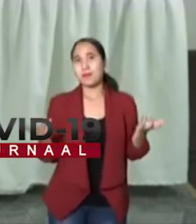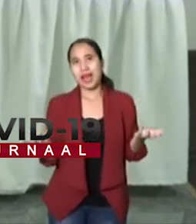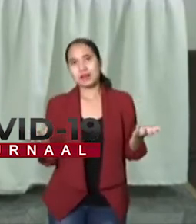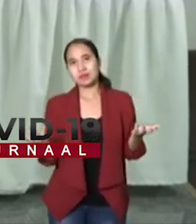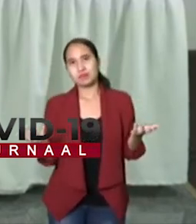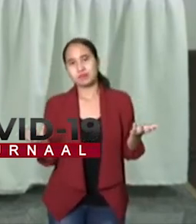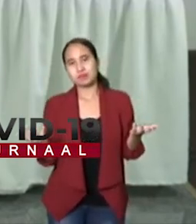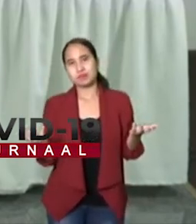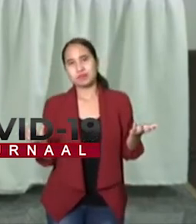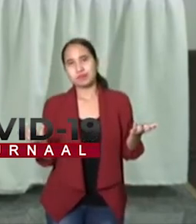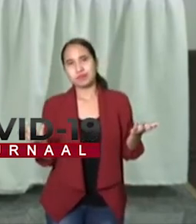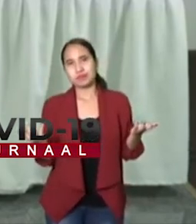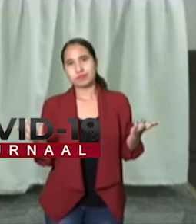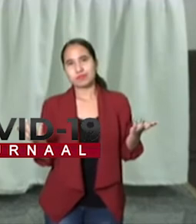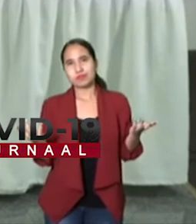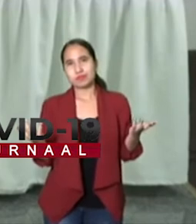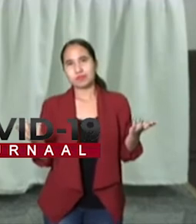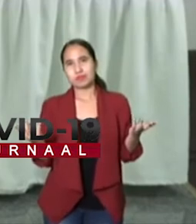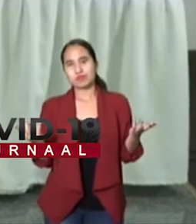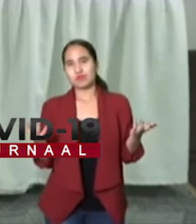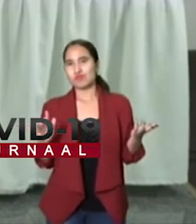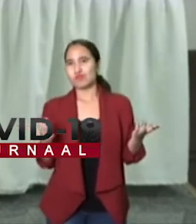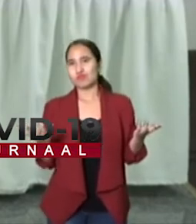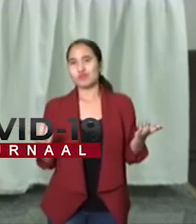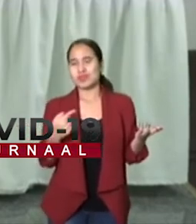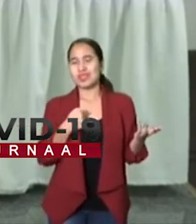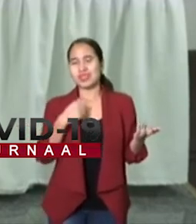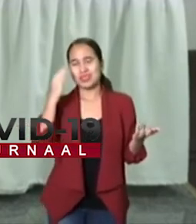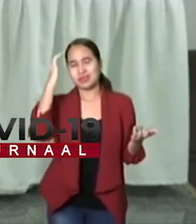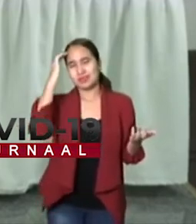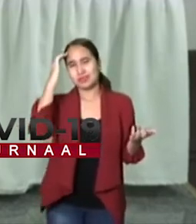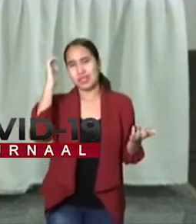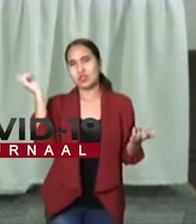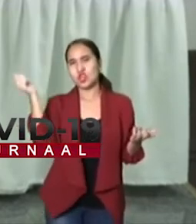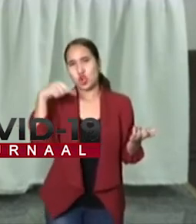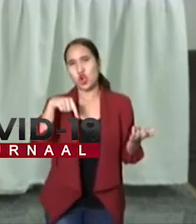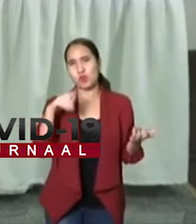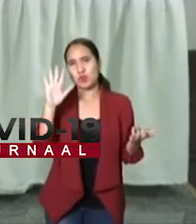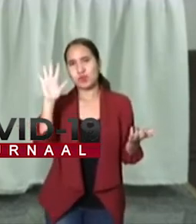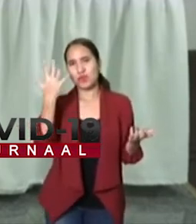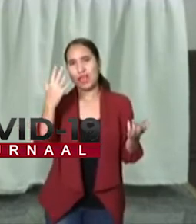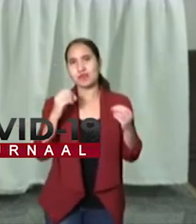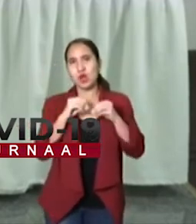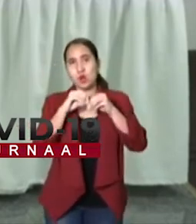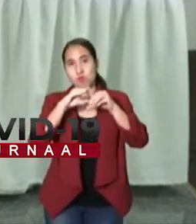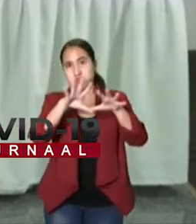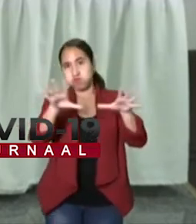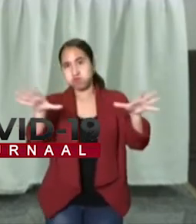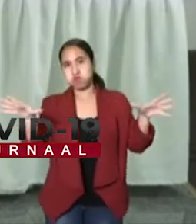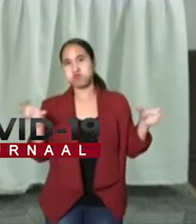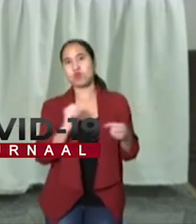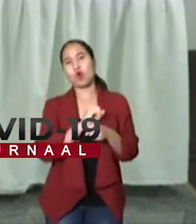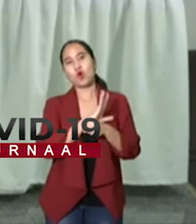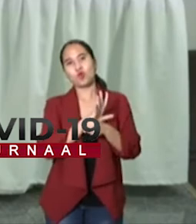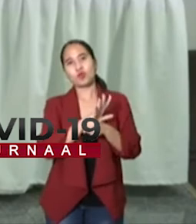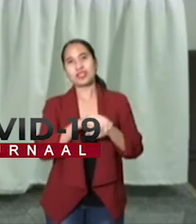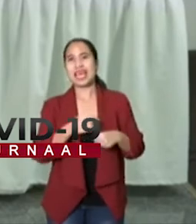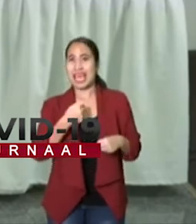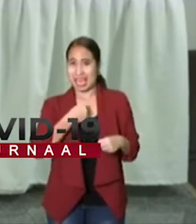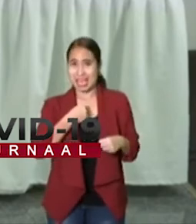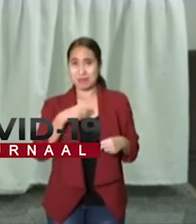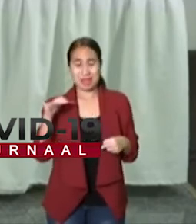er is maar heel weinig twijfel bij mij dat die gaat komen. En ik ben heel erg